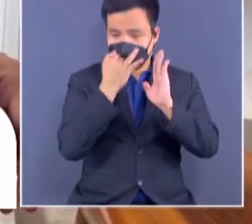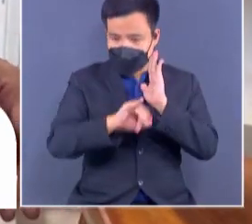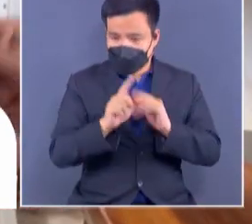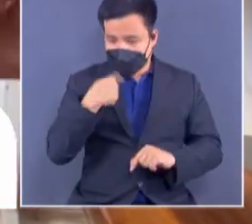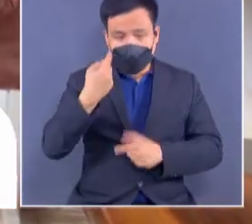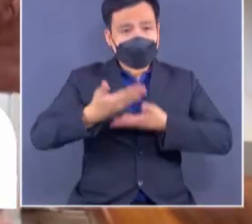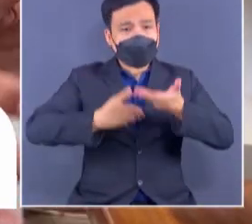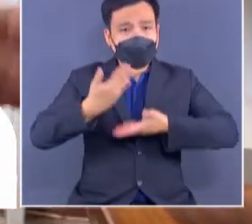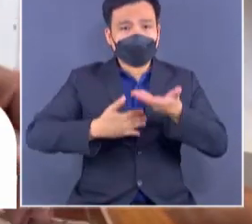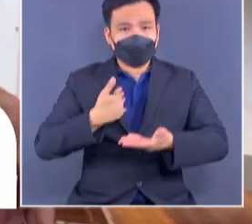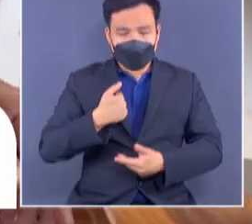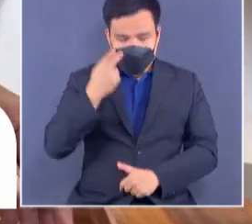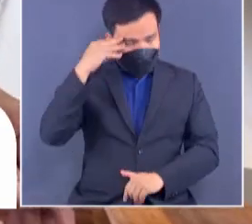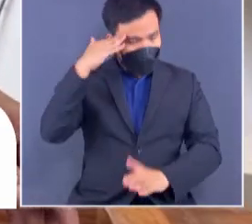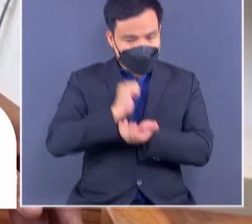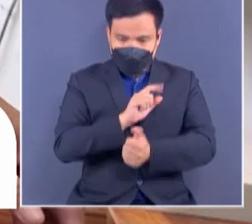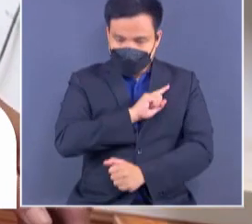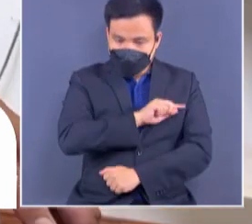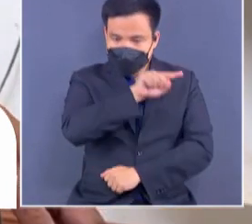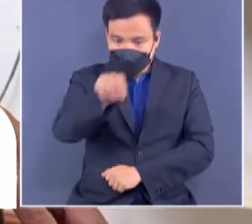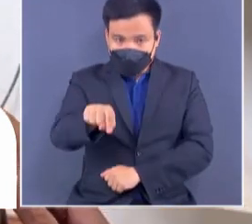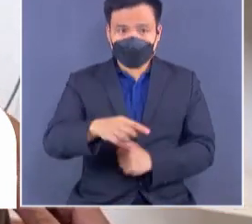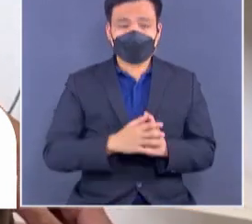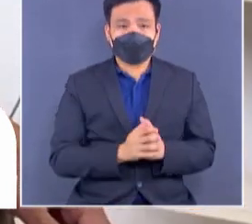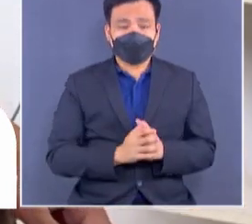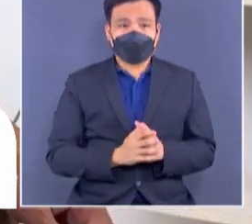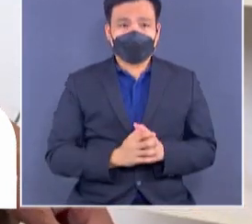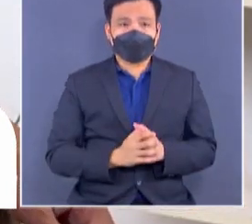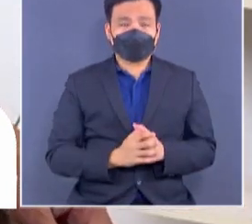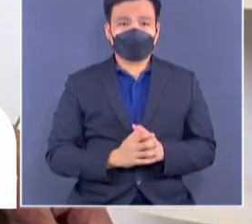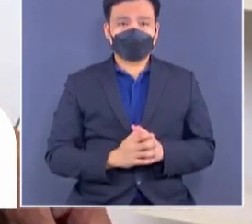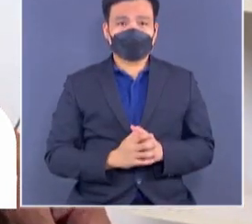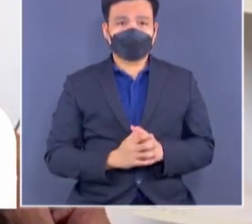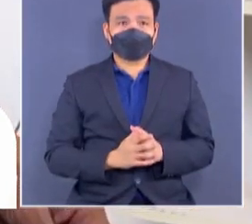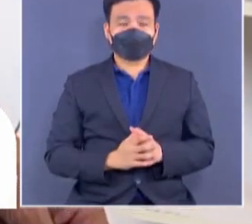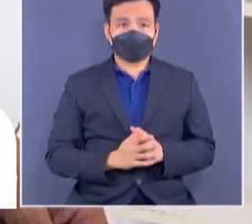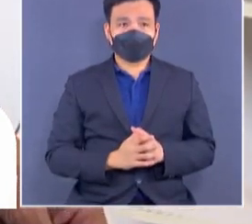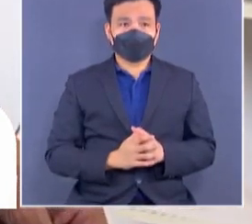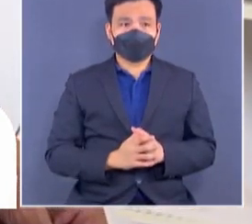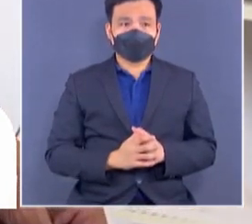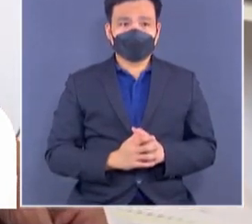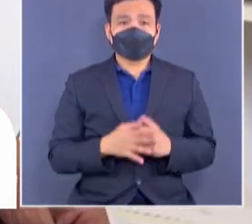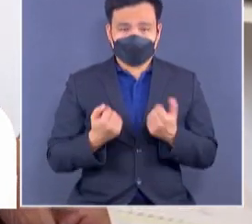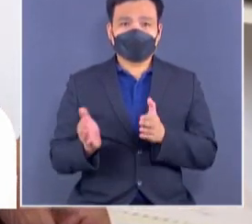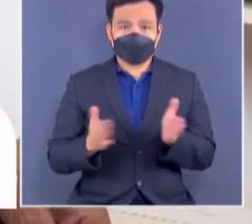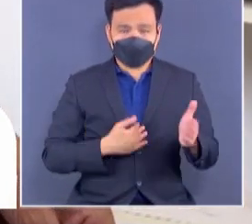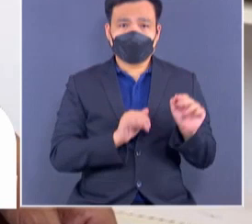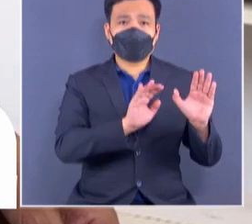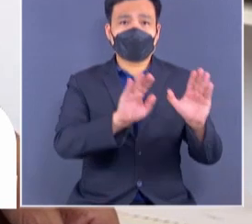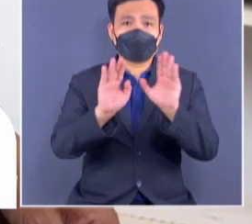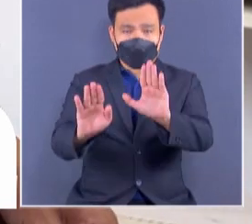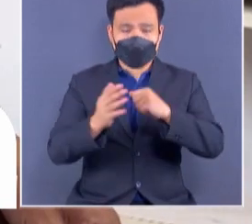็ กและจากข้อมูลเนี่ยก็บอกว่าเป็นเด็กพิเศษที่ไปซื้อมาด้วยนะครับแล้วก็กำชับให้ผู้ปกครองต้องดูแลบุตรหลานอย่างใกล้ชิดกันหน่